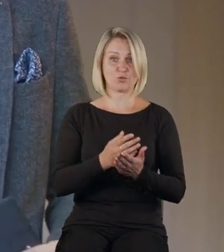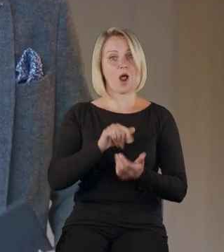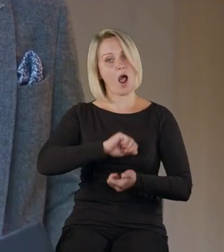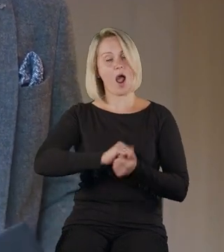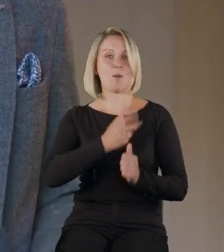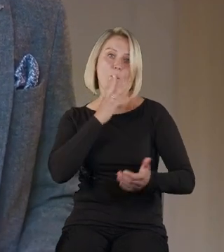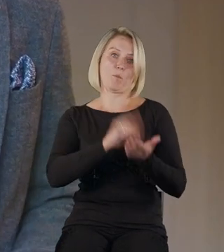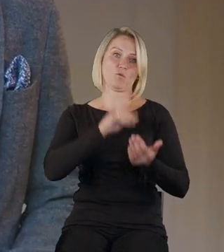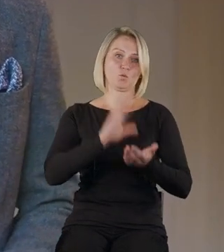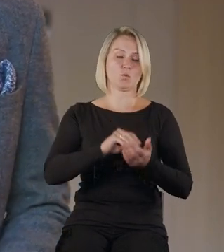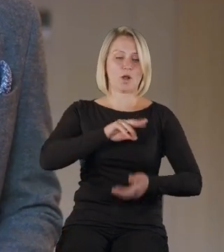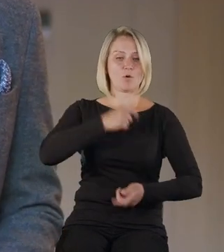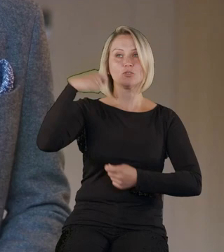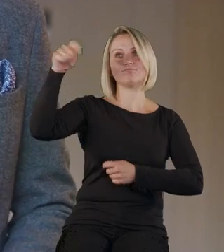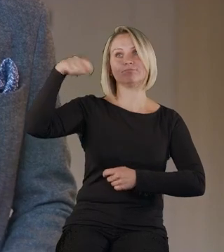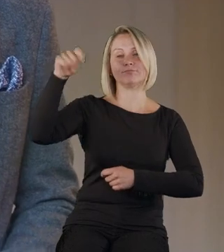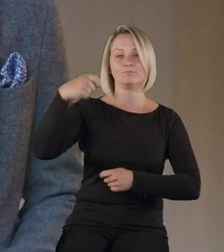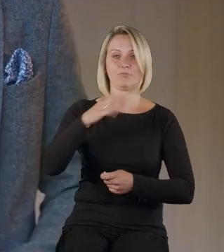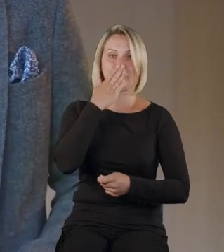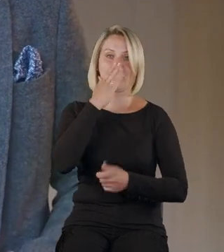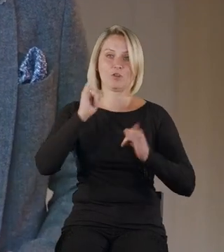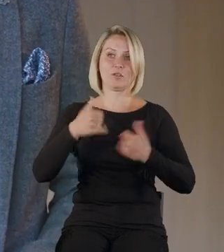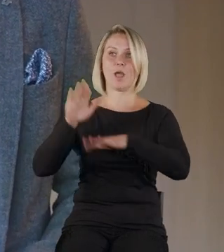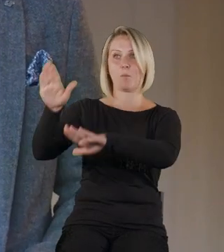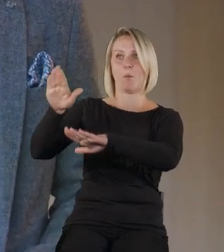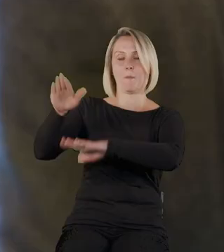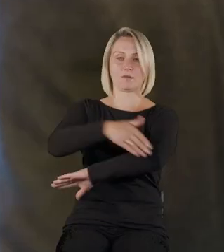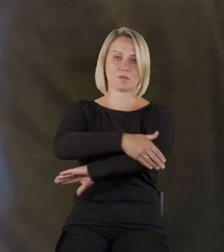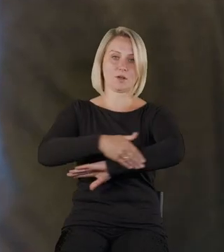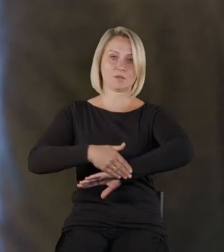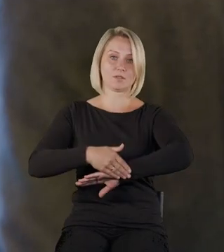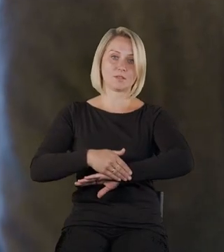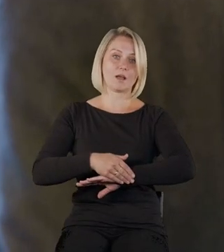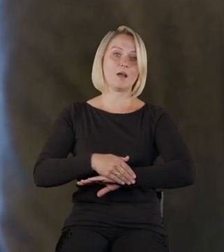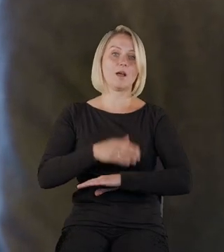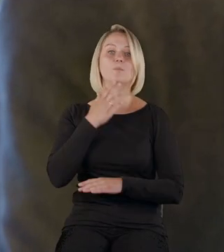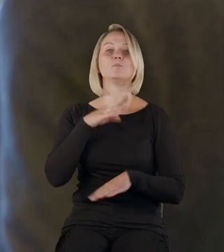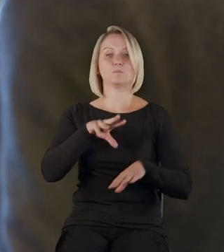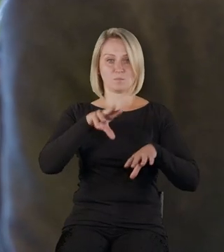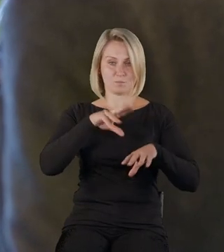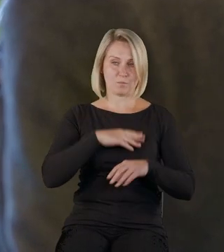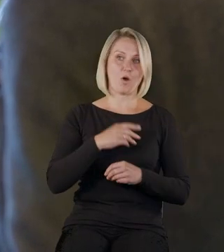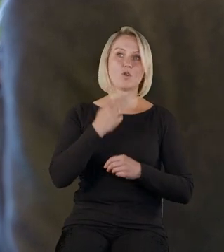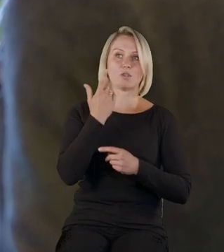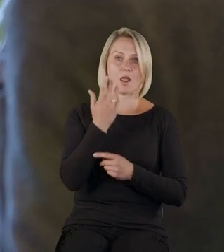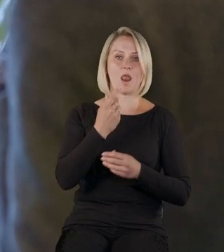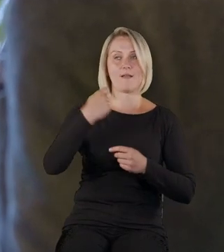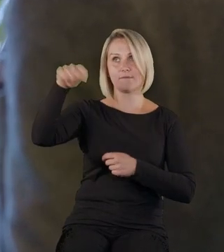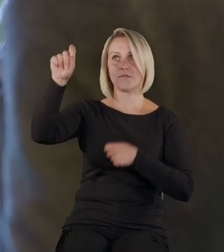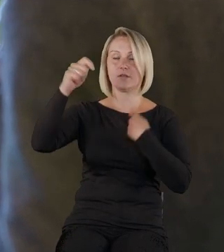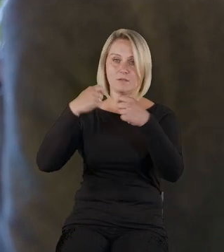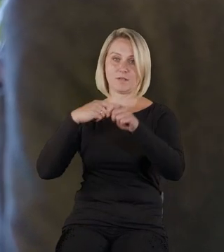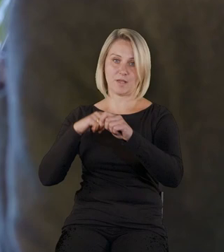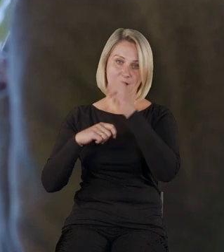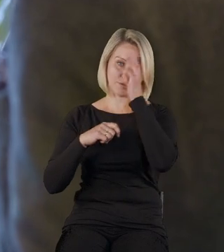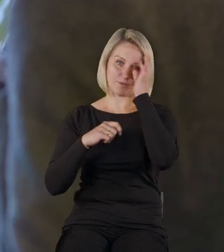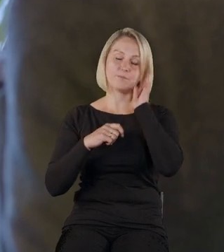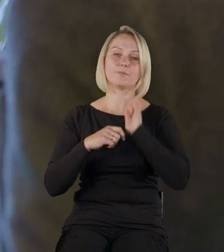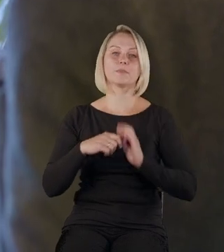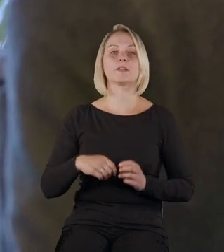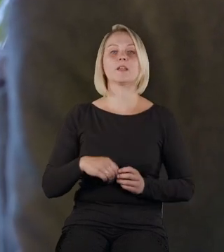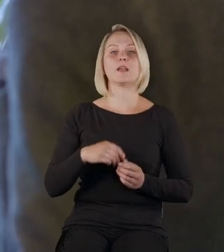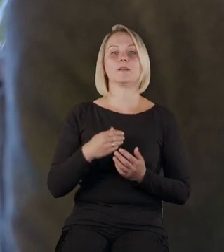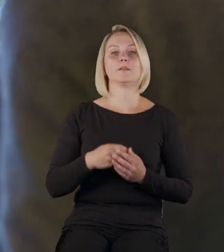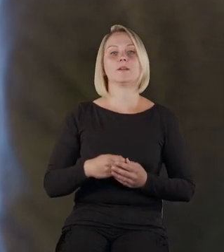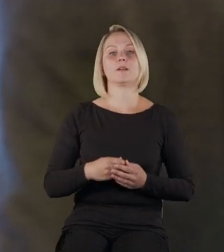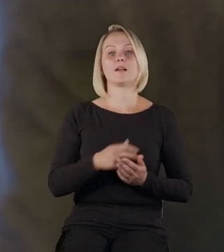może kilkukrotnie wyjechać na taki pobyt zagraniczny? Może wyjechać kolejny raz.